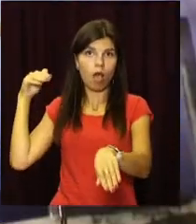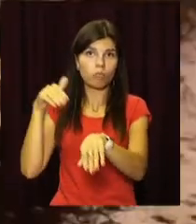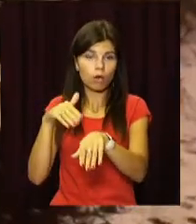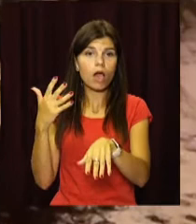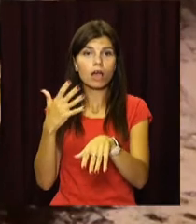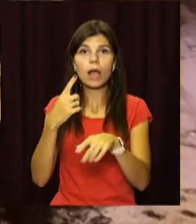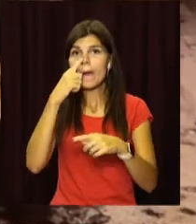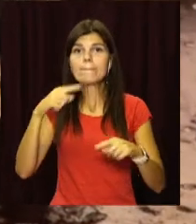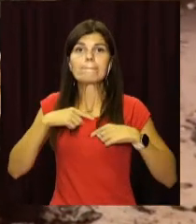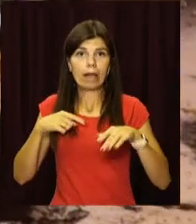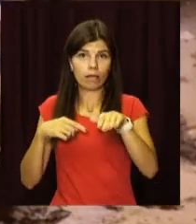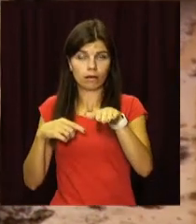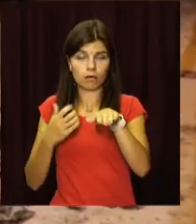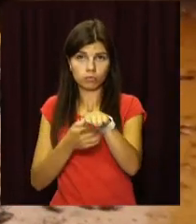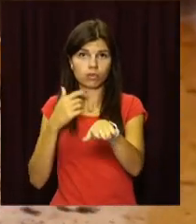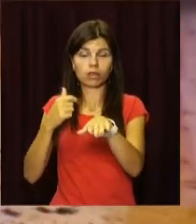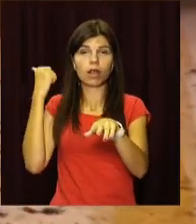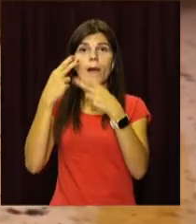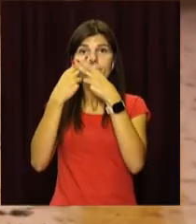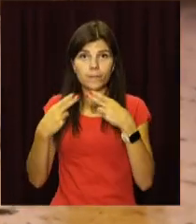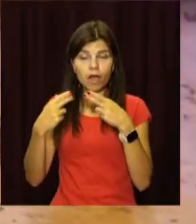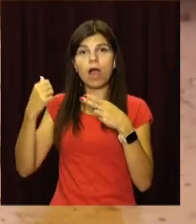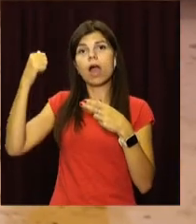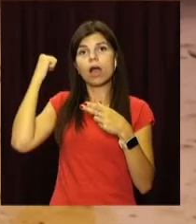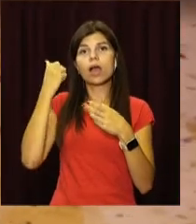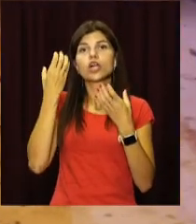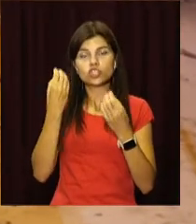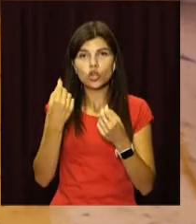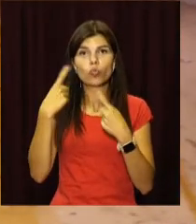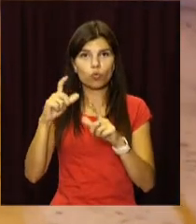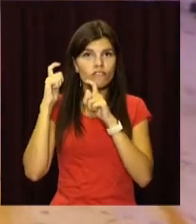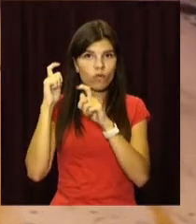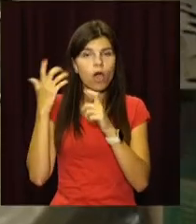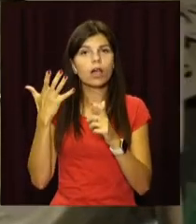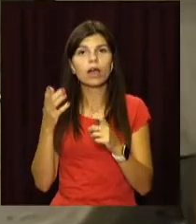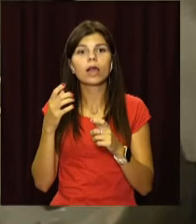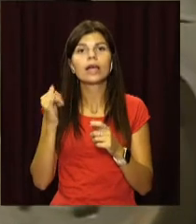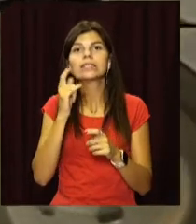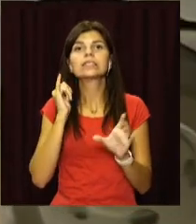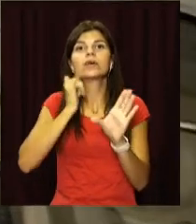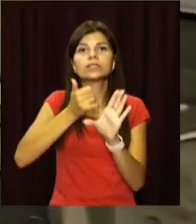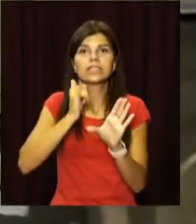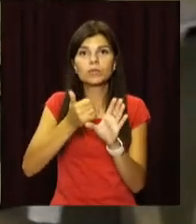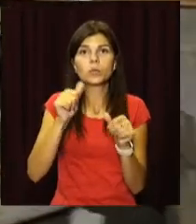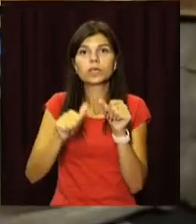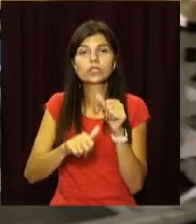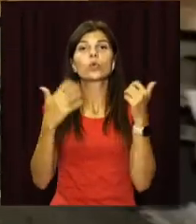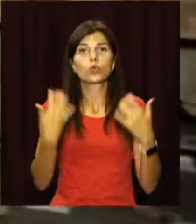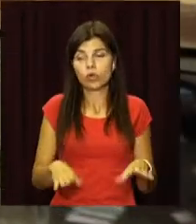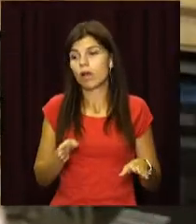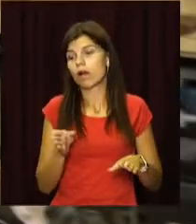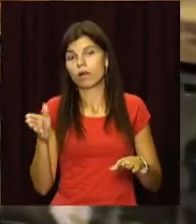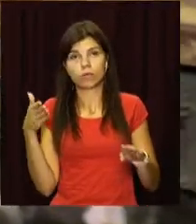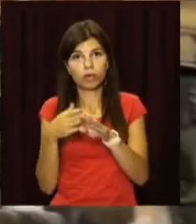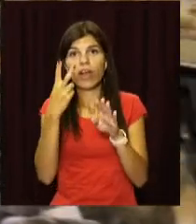мерседес зіткнувся з фурою «Сканія», яка виїздила з автозаправної станції. Внаслідок ДТП 28-річний водій мерседесу загинув